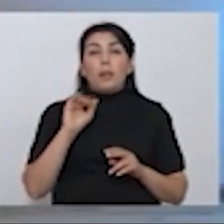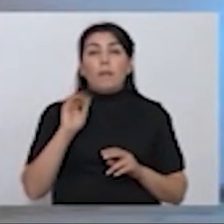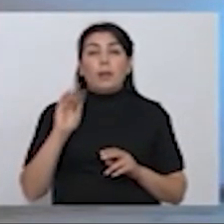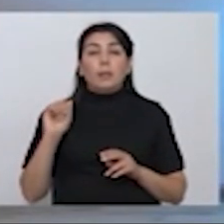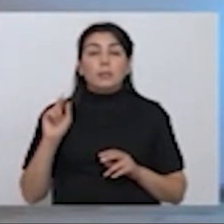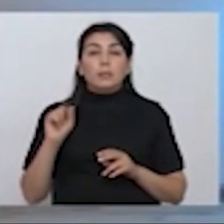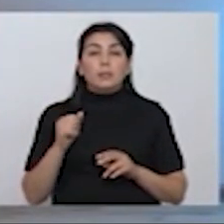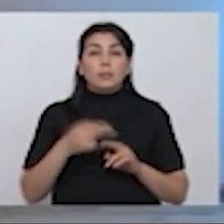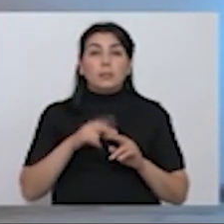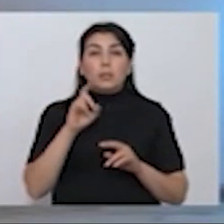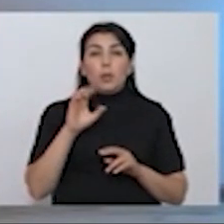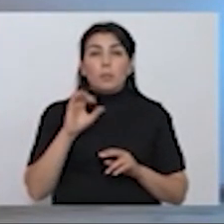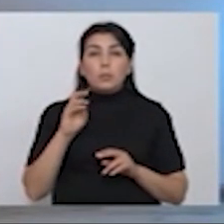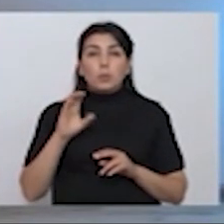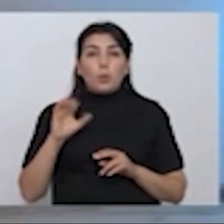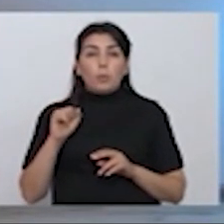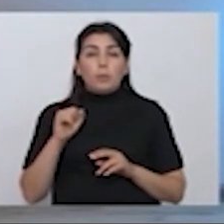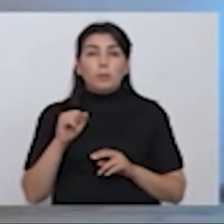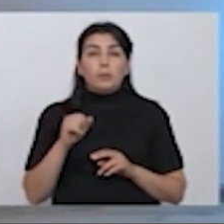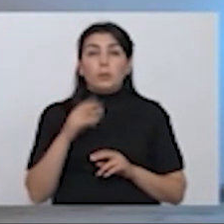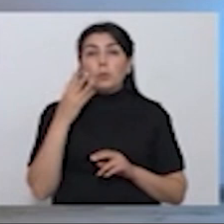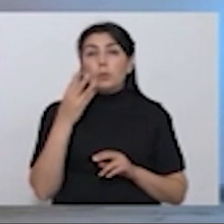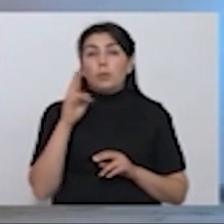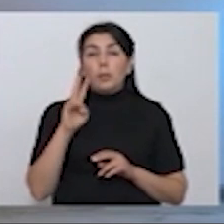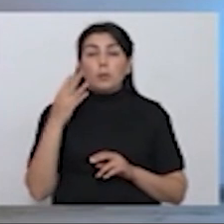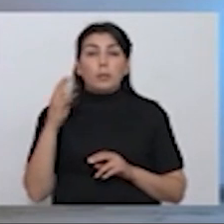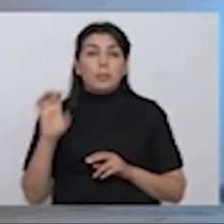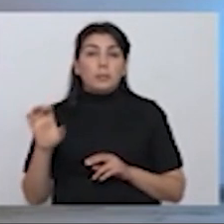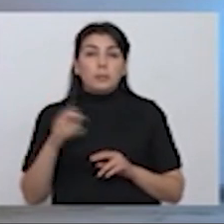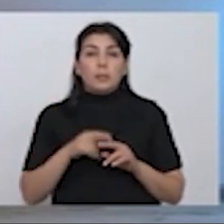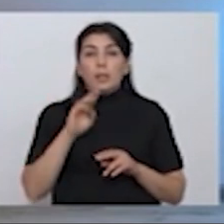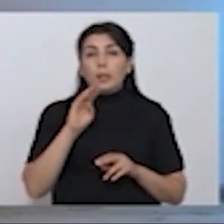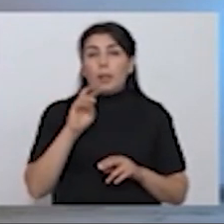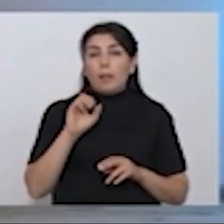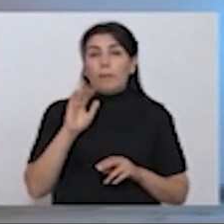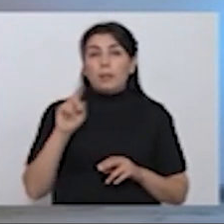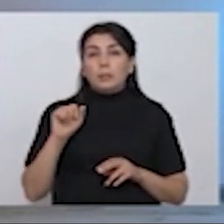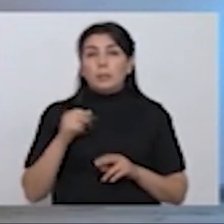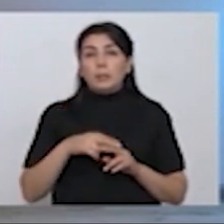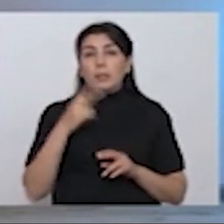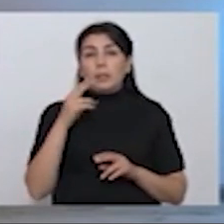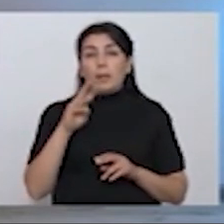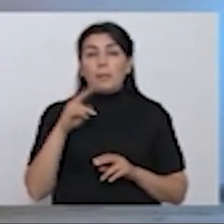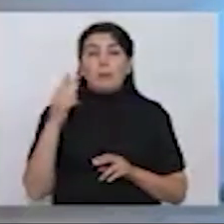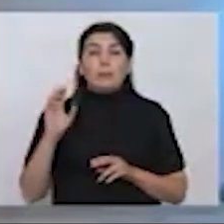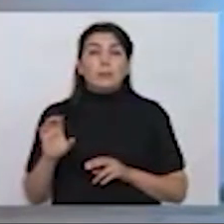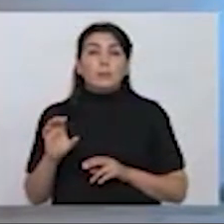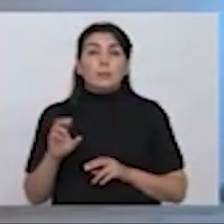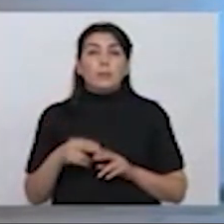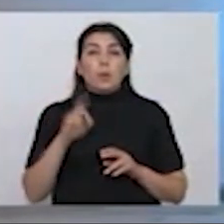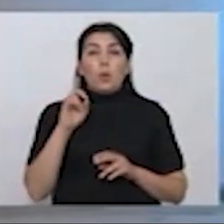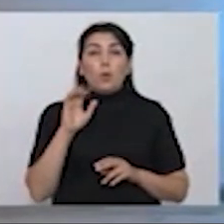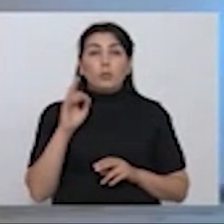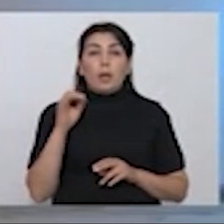jarayonida xromosoma ham 2 xil ortganligi uchun 4N 4S va telofazada 2N 2S, ya'ni hujayraning